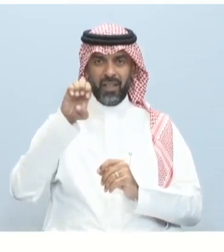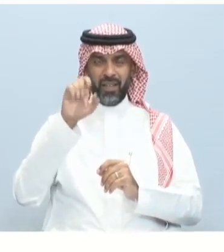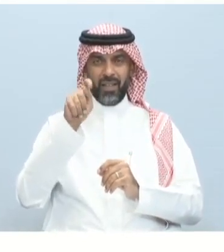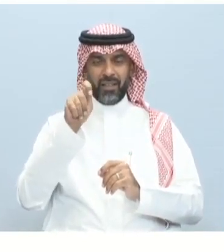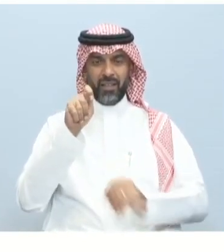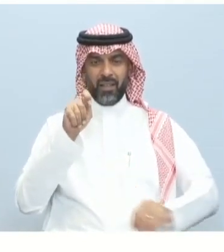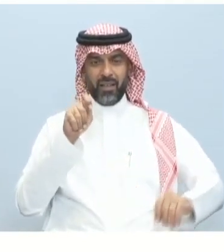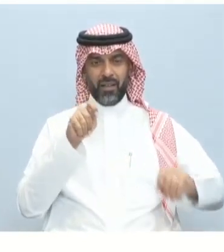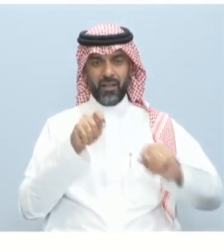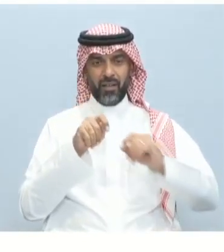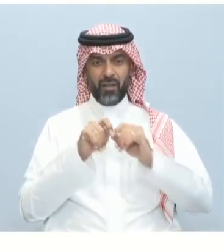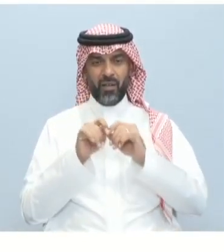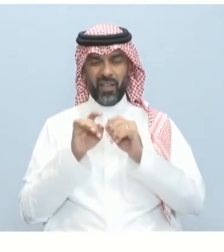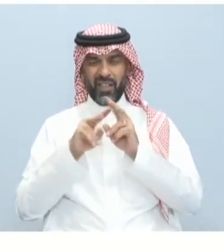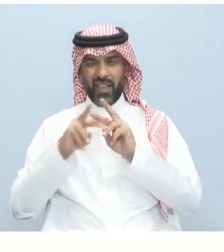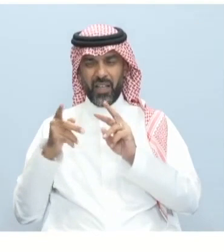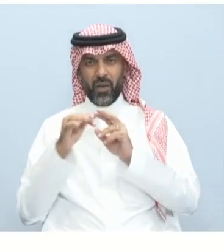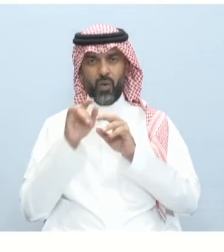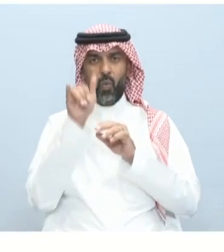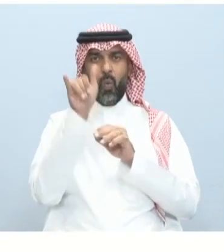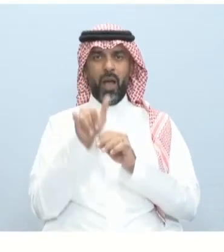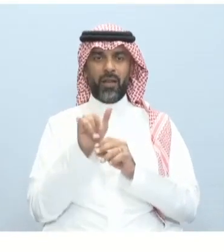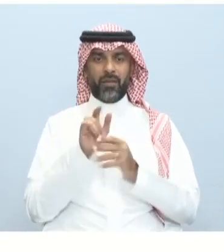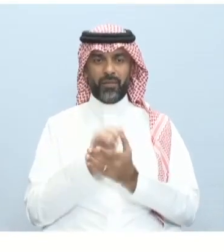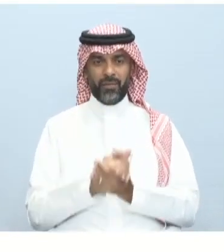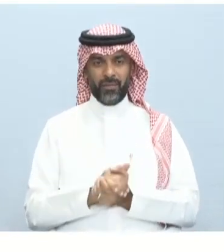سنقوم بتغييرها إلى أو الإحداثي واي.